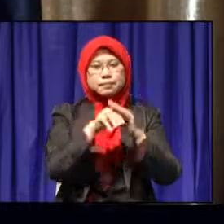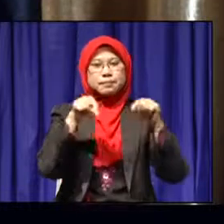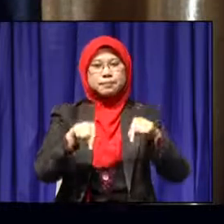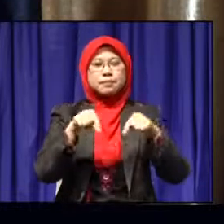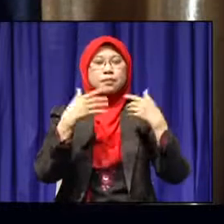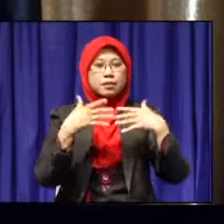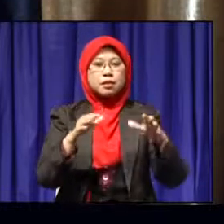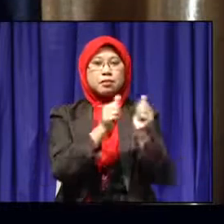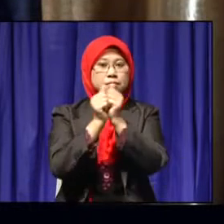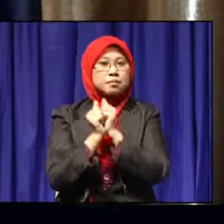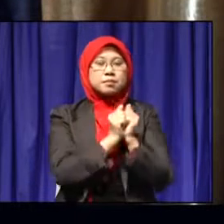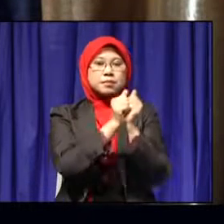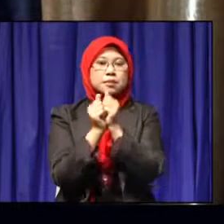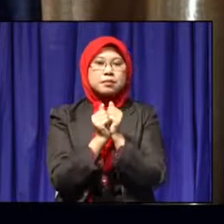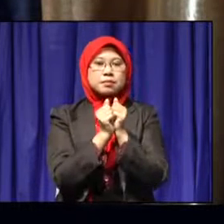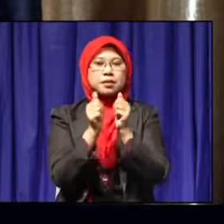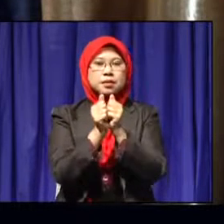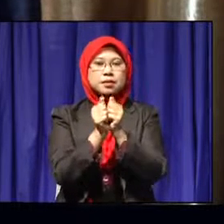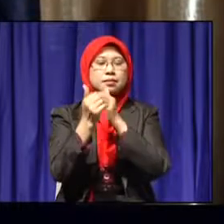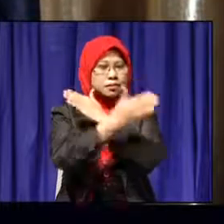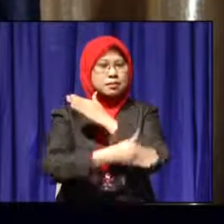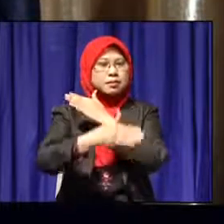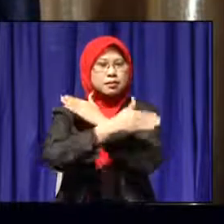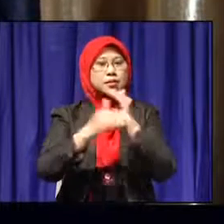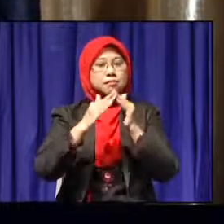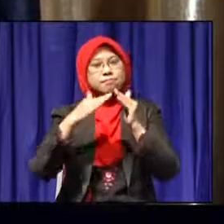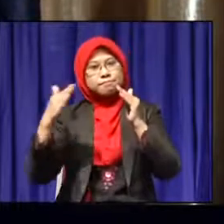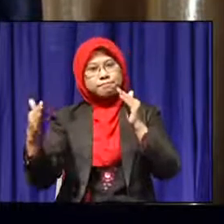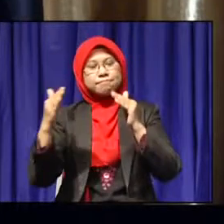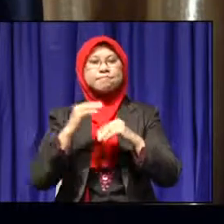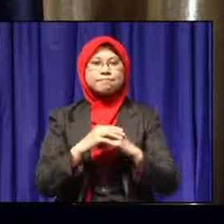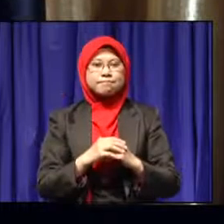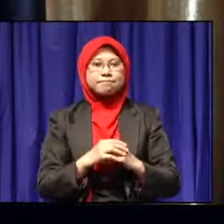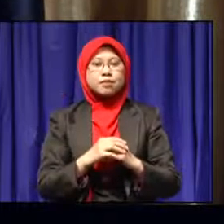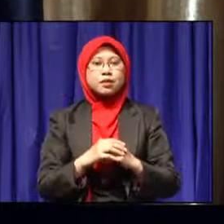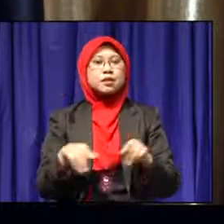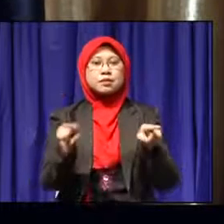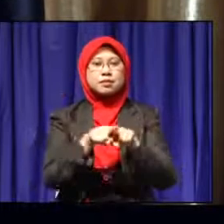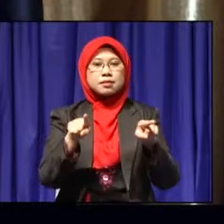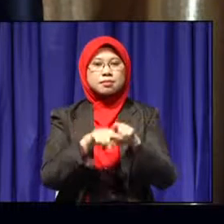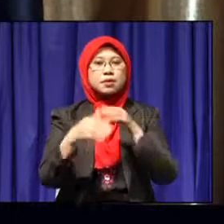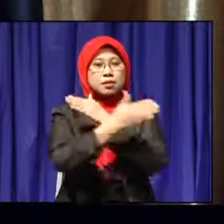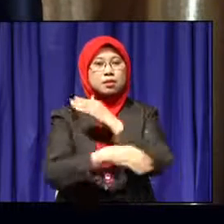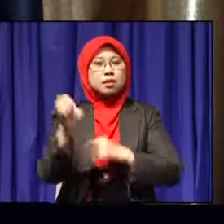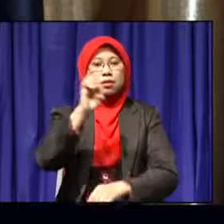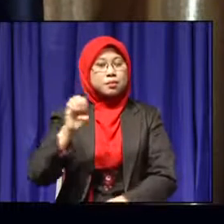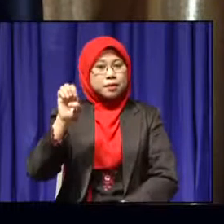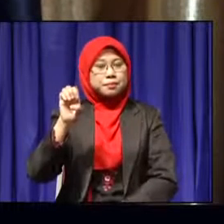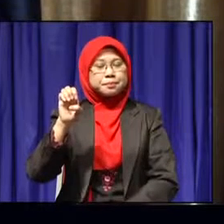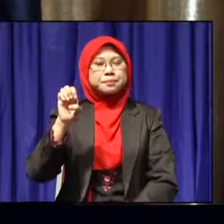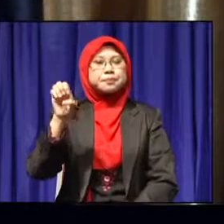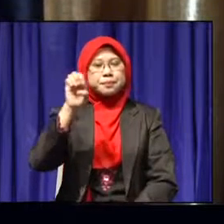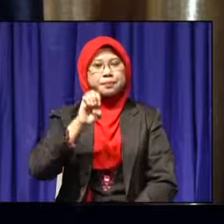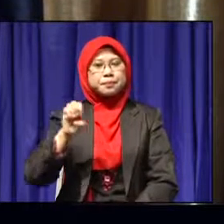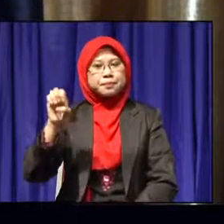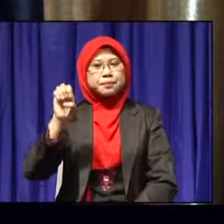bersama di dengan Negara Jiran juga dan juga daripada di Eropa dan